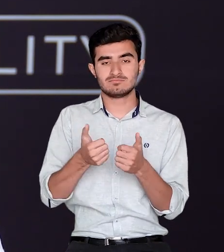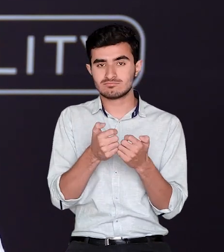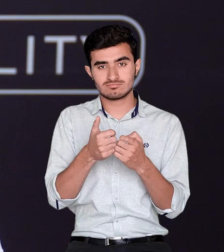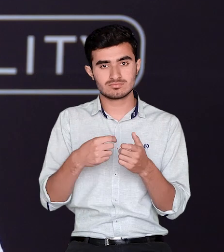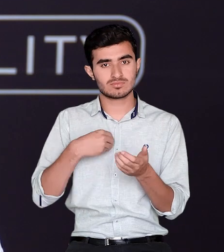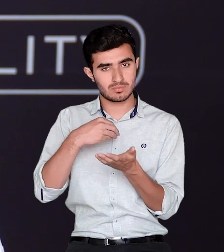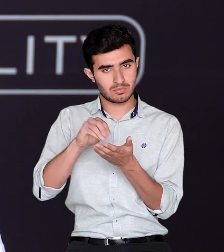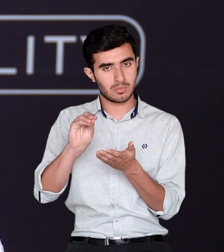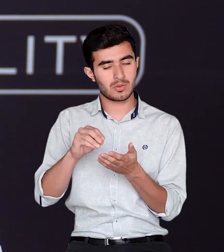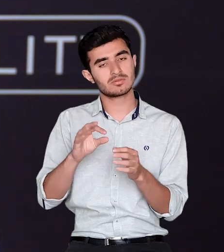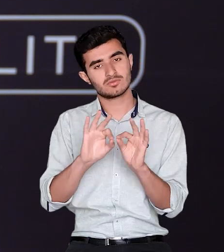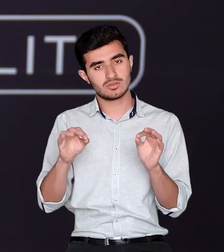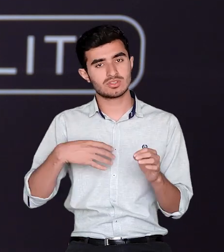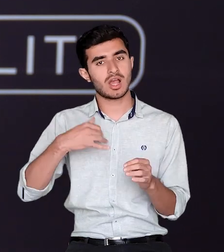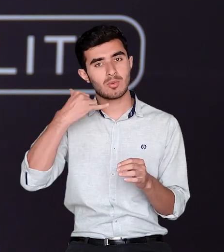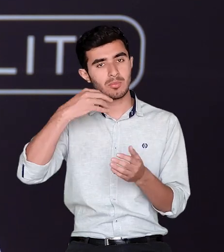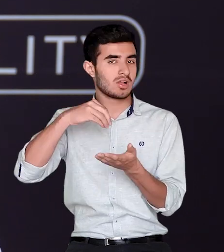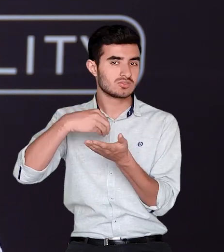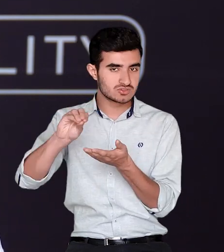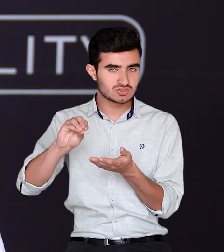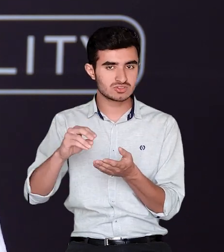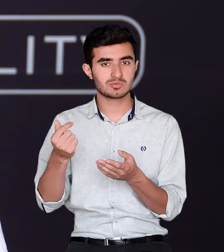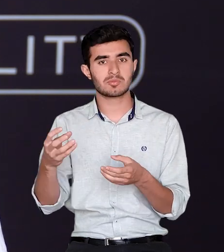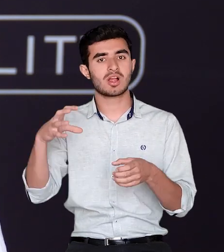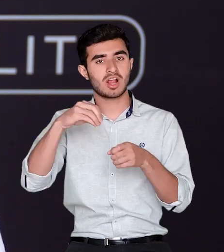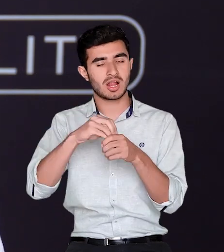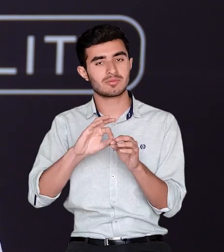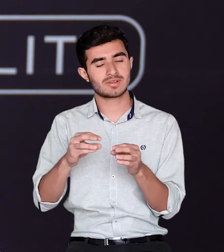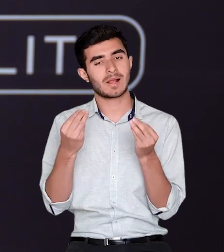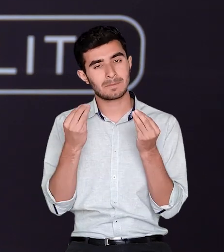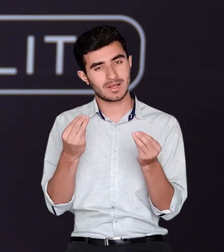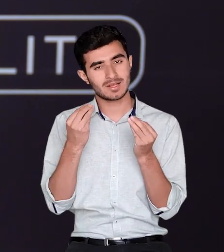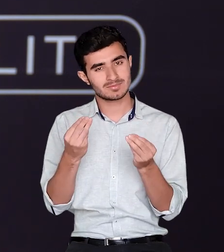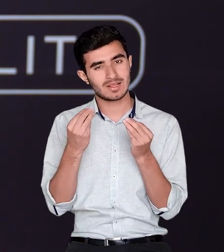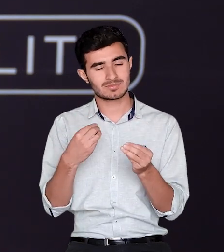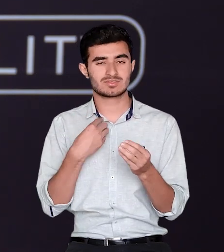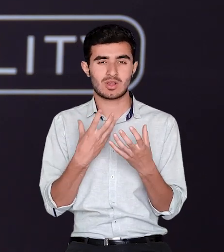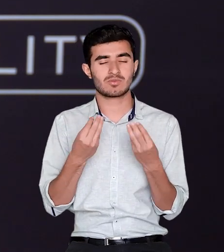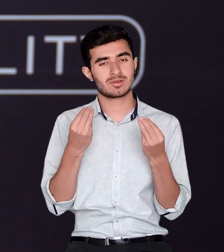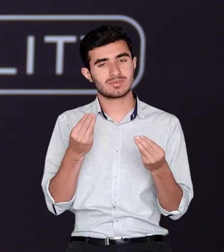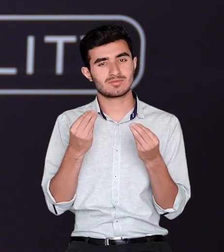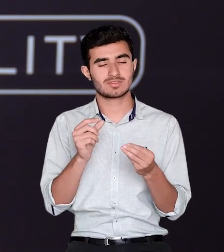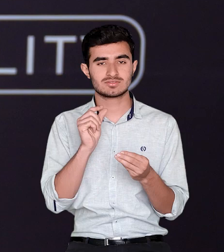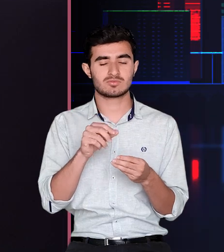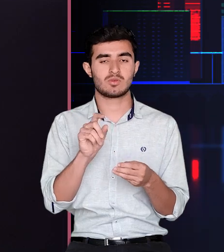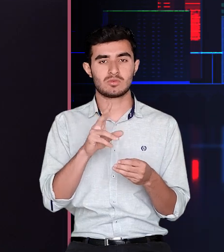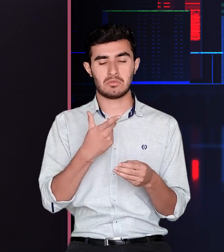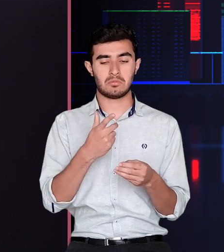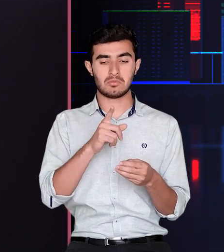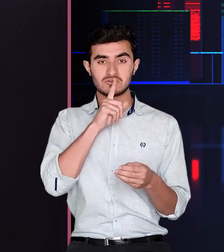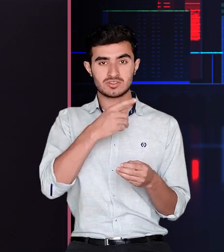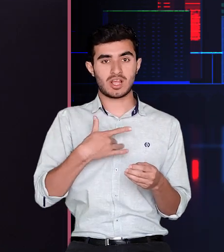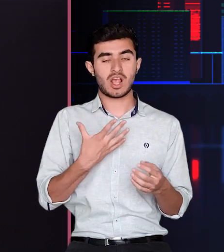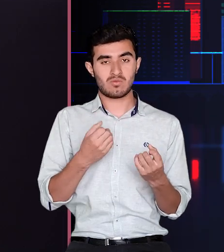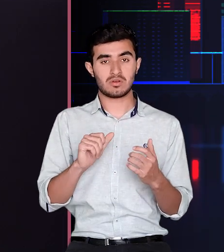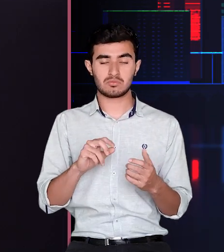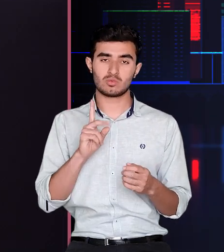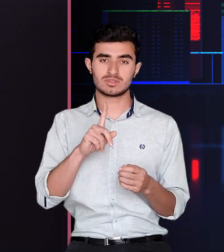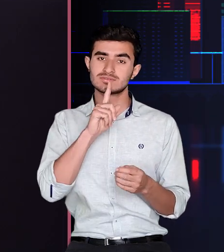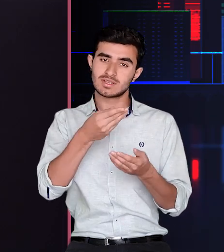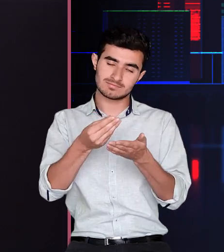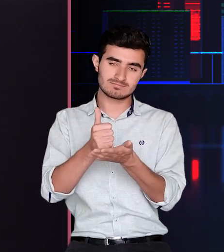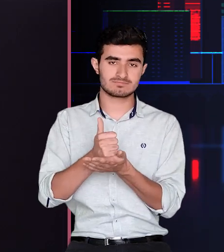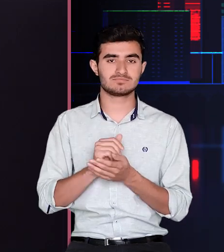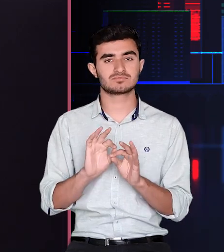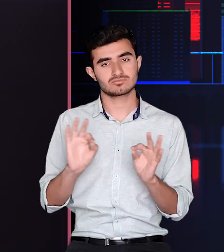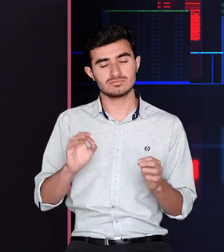फ़ोन बेच दिया। उसके बाद फिर वो जाके माने कि अच्छा बच्चा सीरियस है, उसने लेना है। फिर रिलेटिव से बाहर से इंपोर्ट